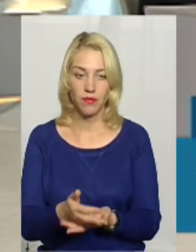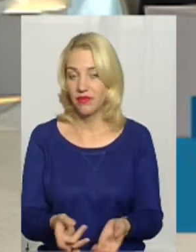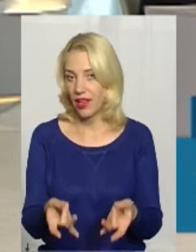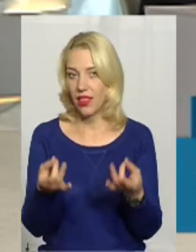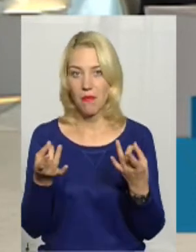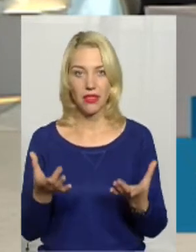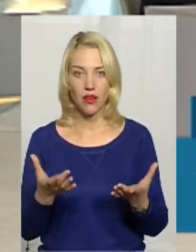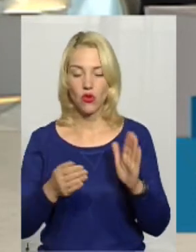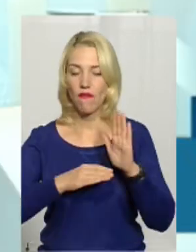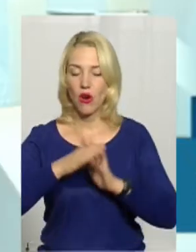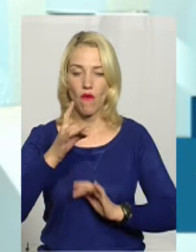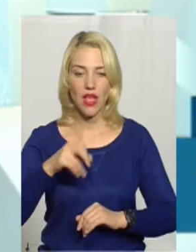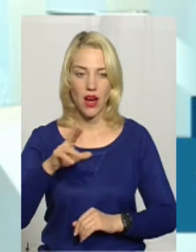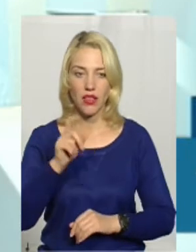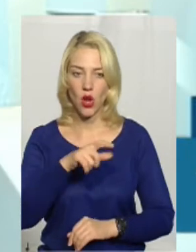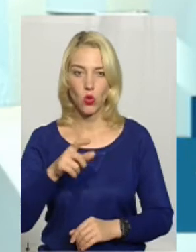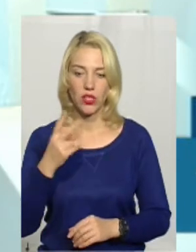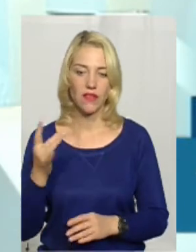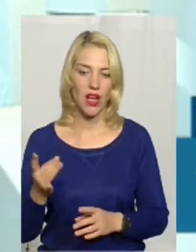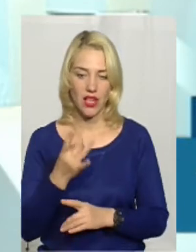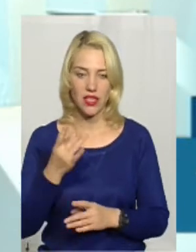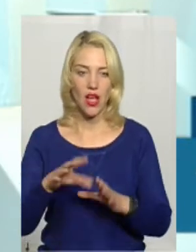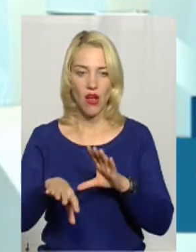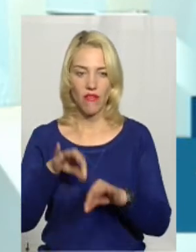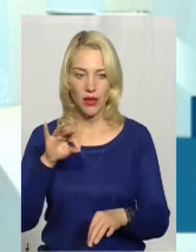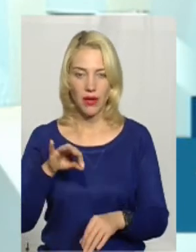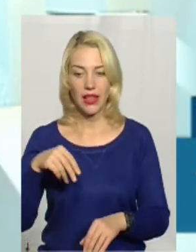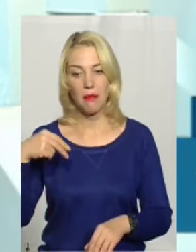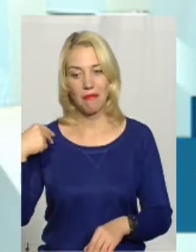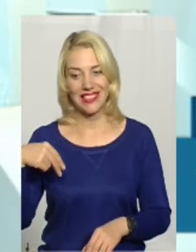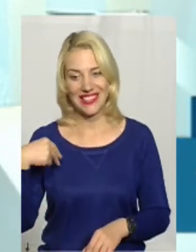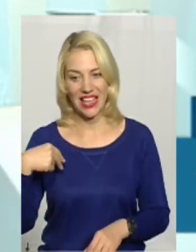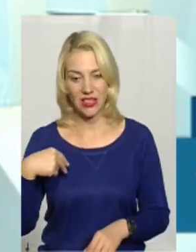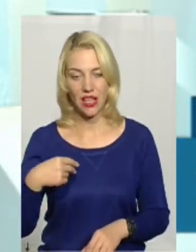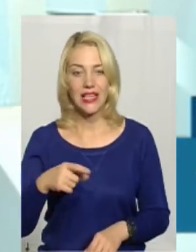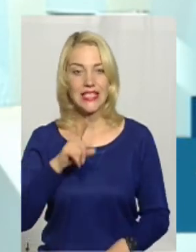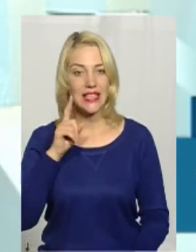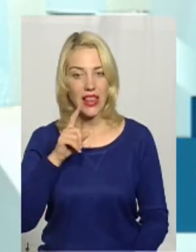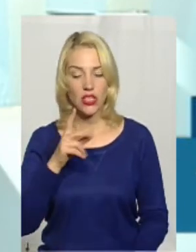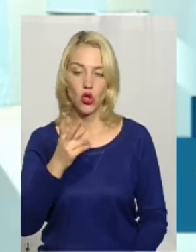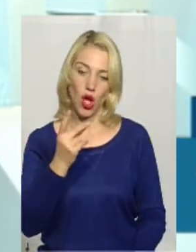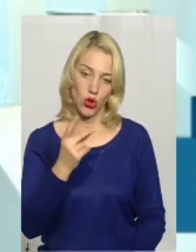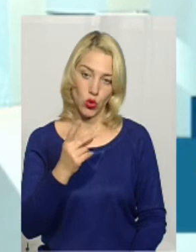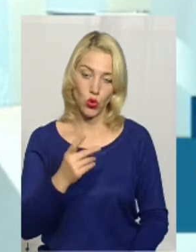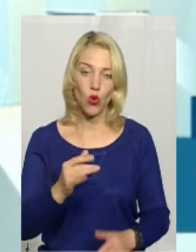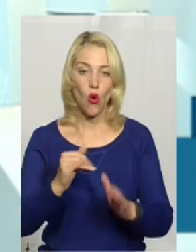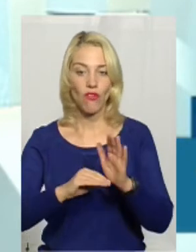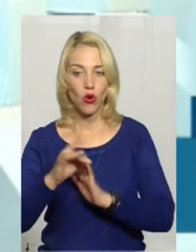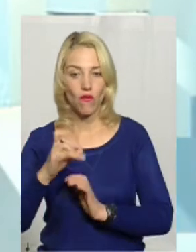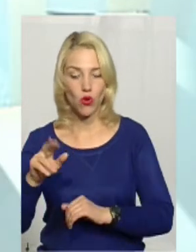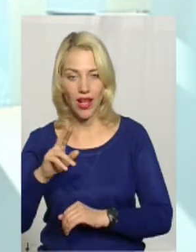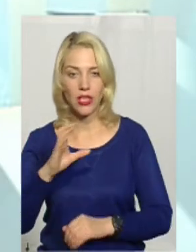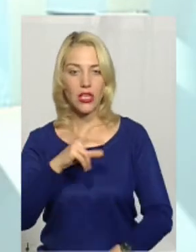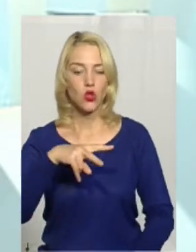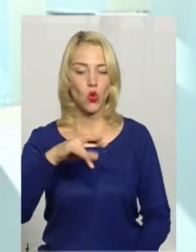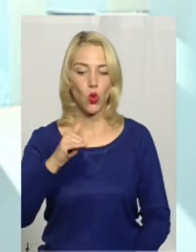Верховна Рада, люди два рази вибрали Зеленського, раз президентом, а другий раз його вже обрали через Слугу народу Верховну Раду. Правильно?